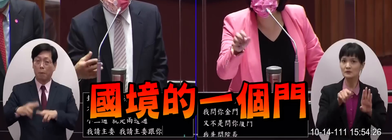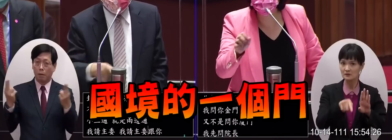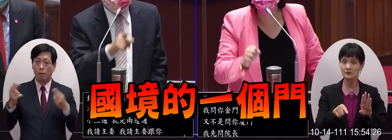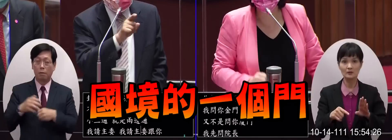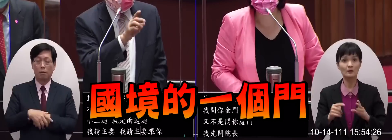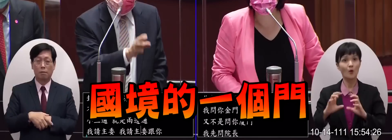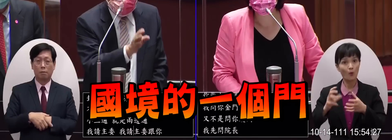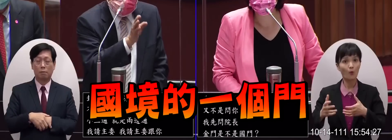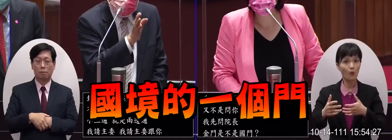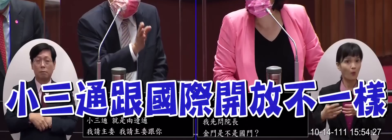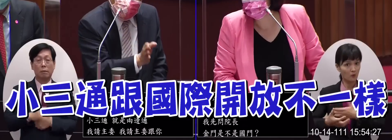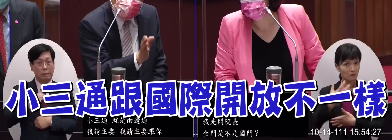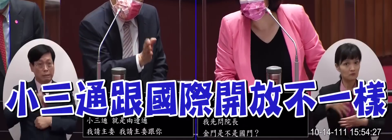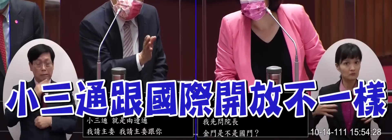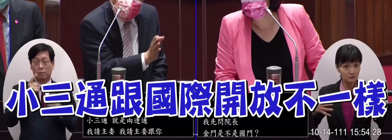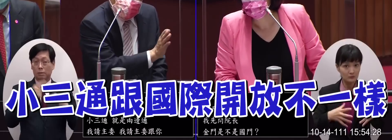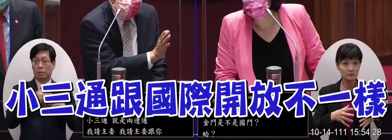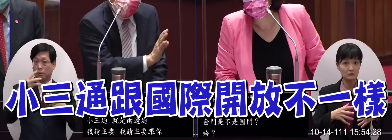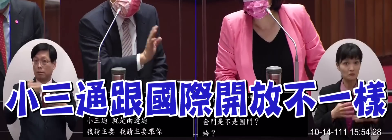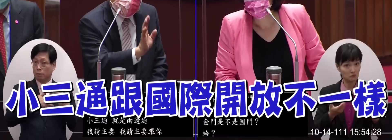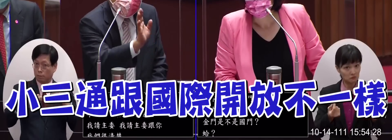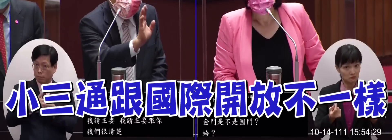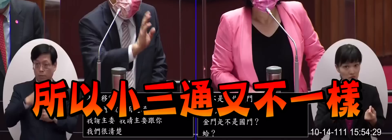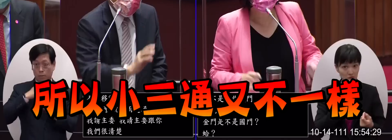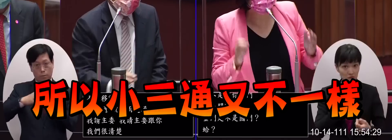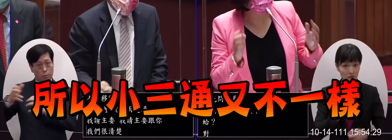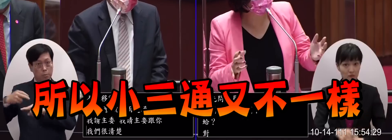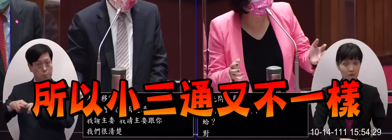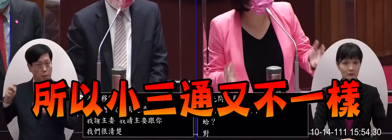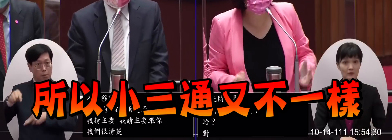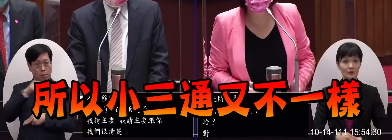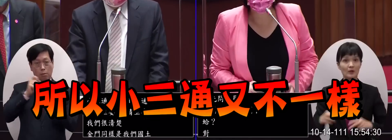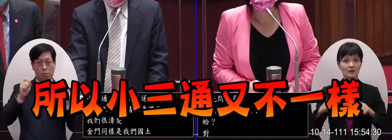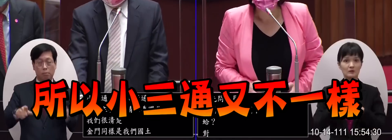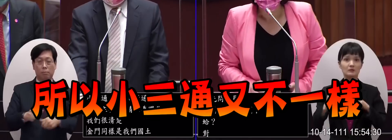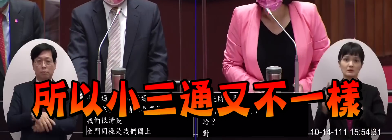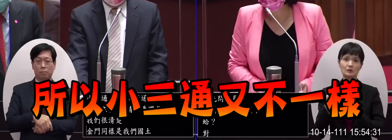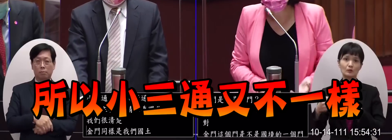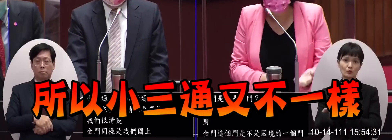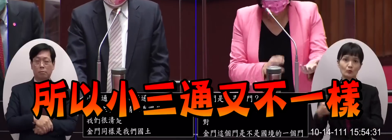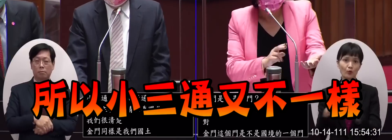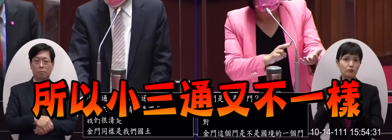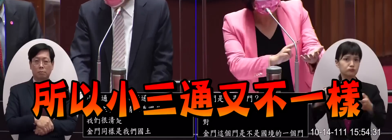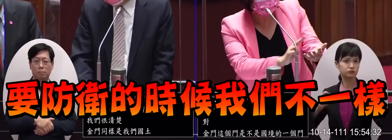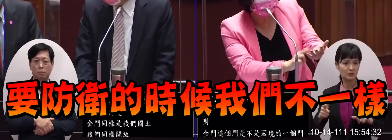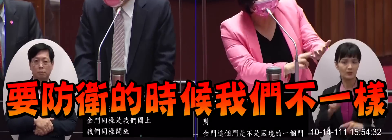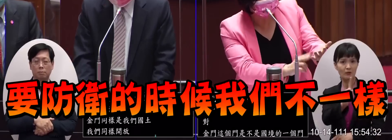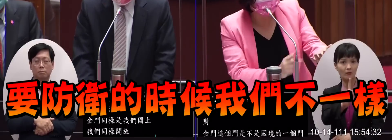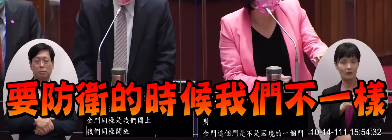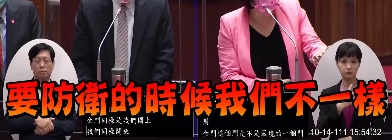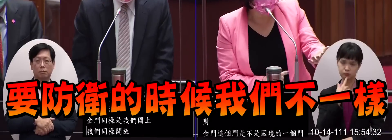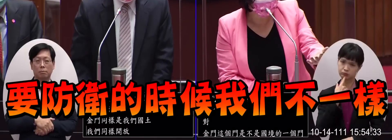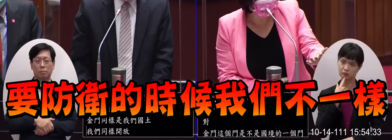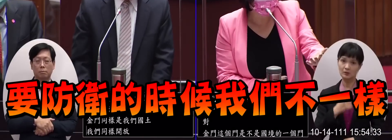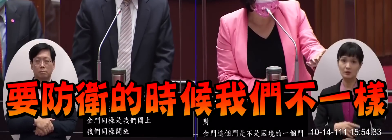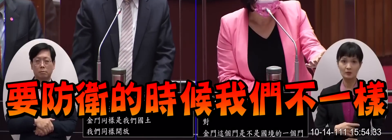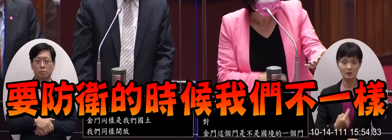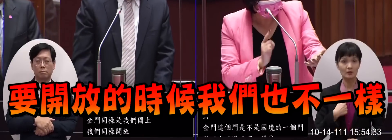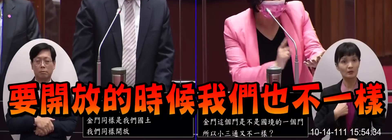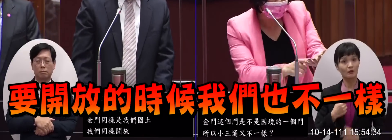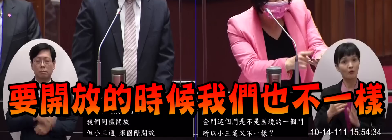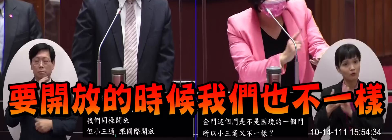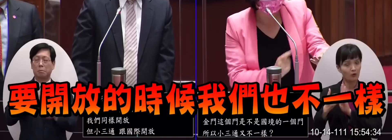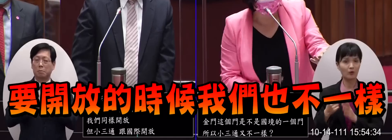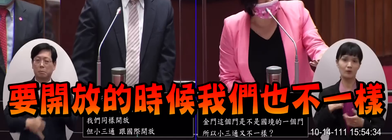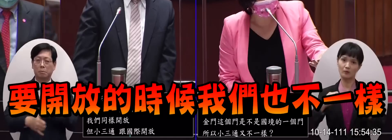是不是国境的一个门？ 但小三通跟国际开放， 所以小三通又不一样。怎样？ 当然是不一样。 要防卫的时候我们也不一样，